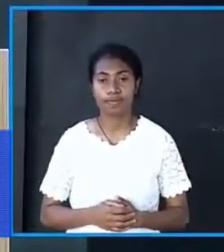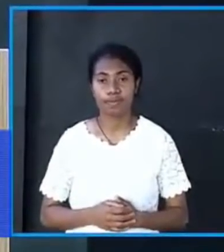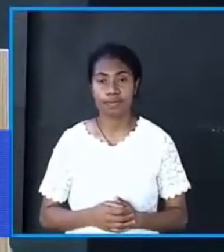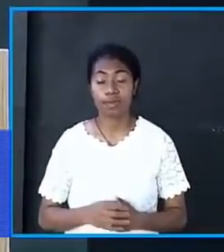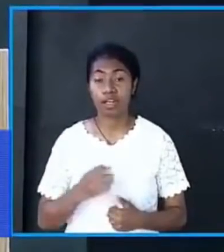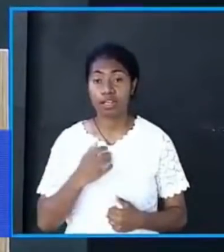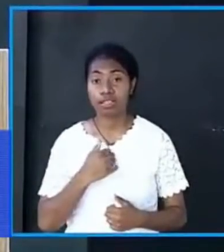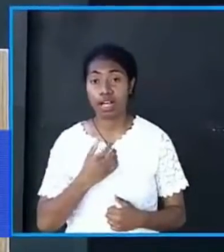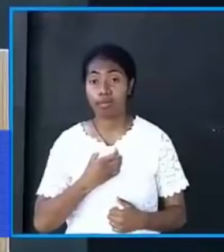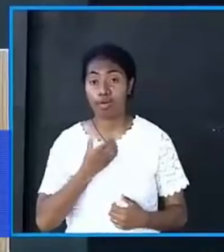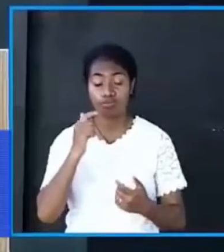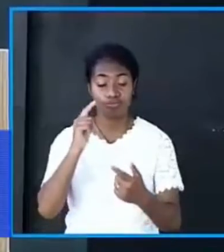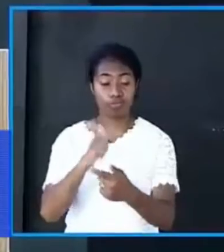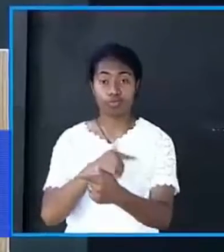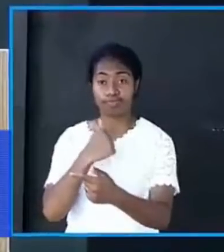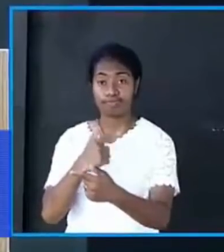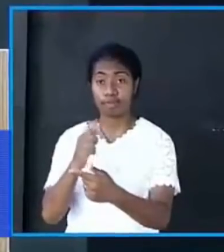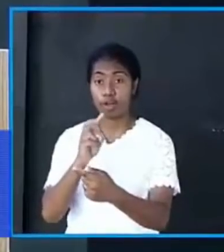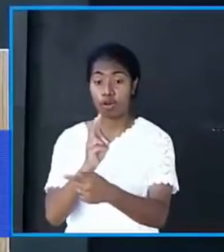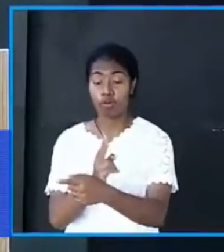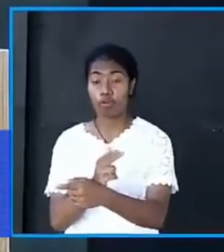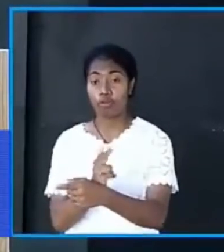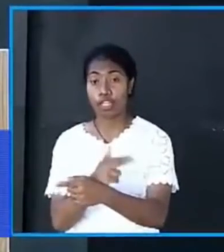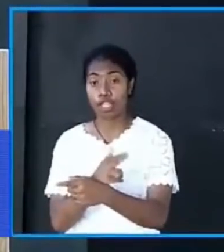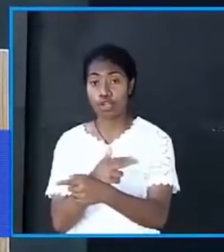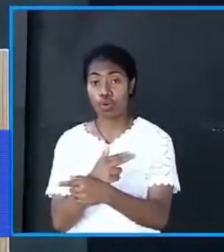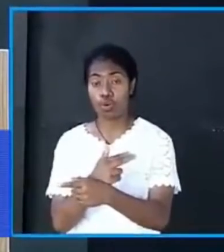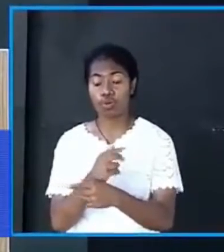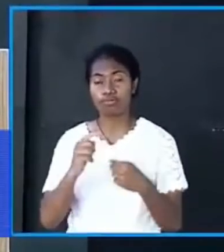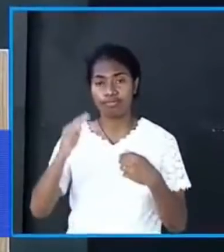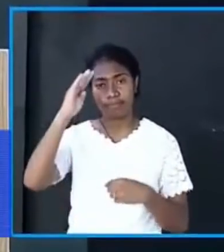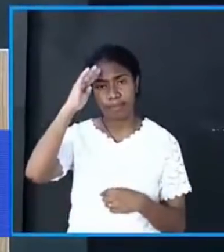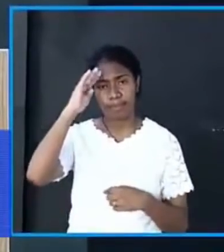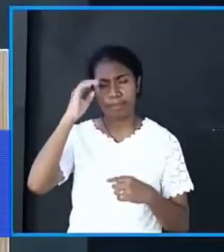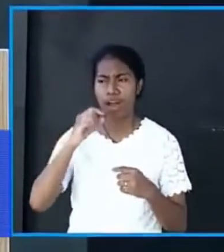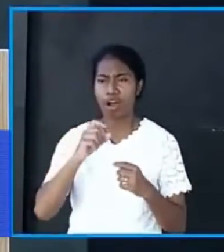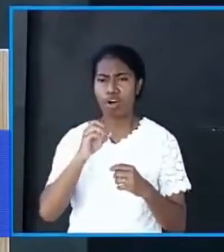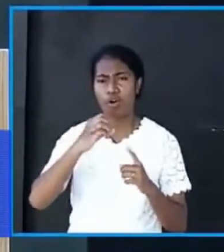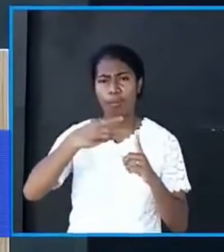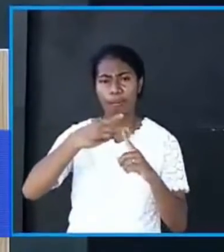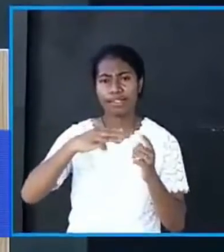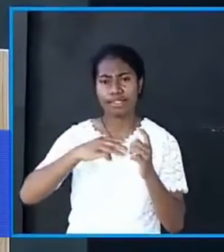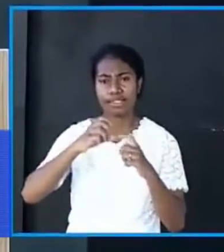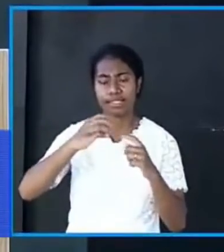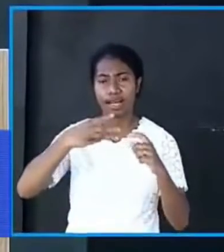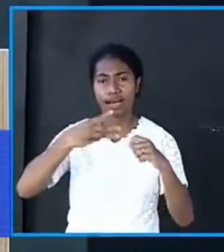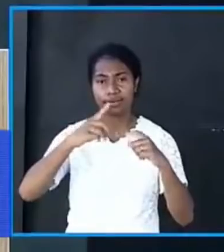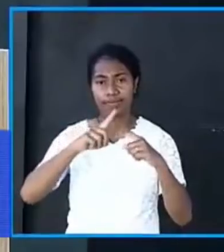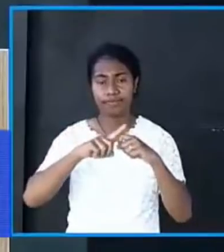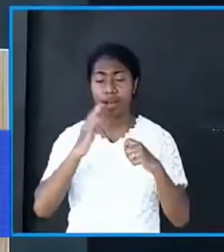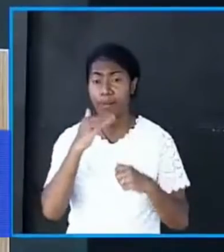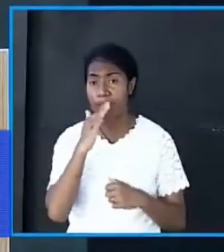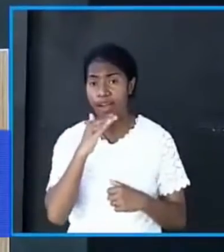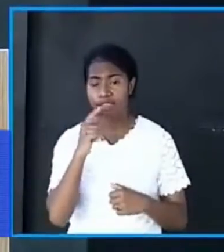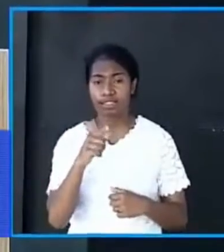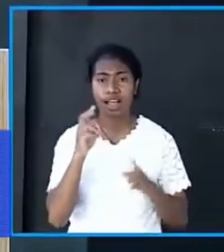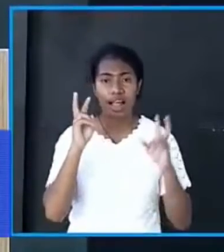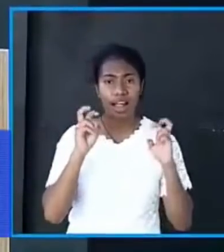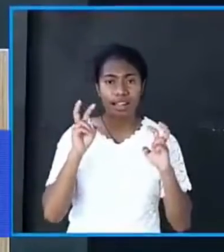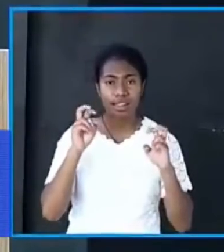Hai saya nonton videonya Pak Dokter David Om Esa bahas tentang uniknya mata manusia